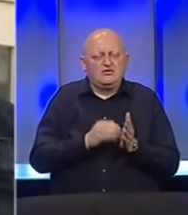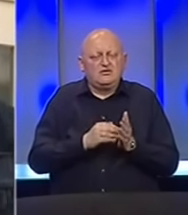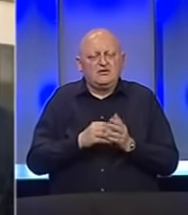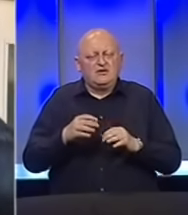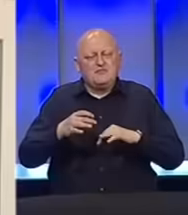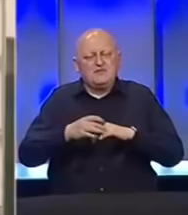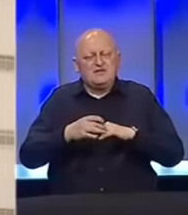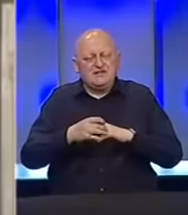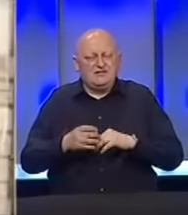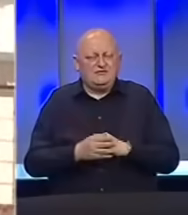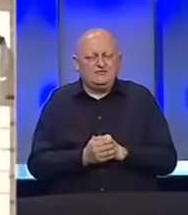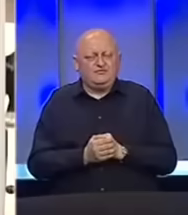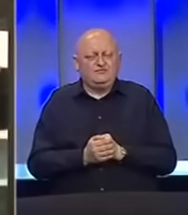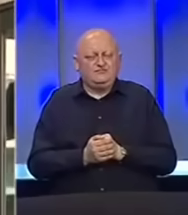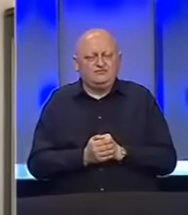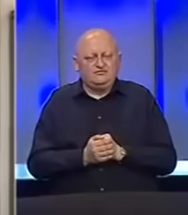prsten.